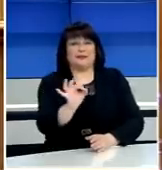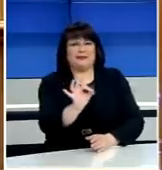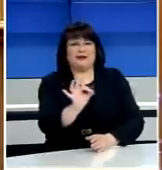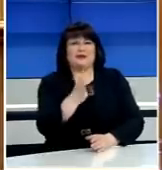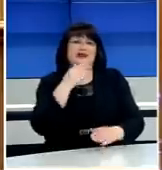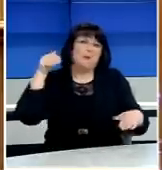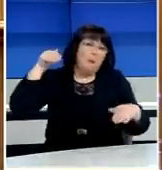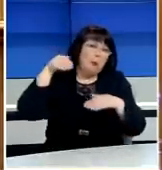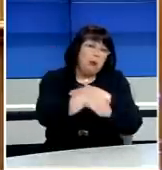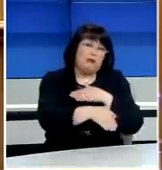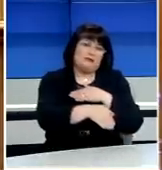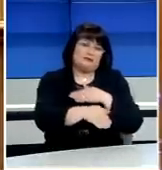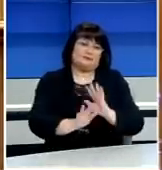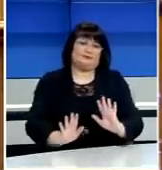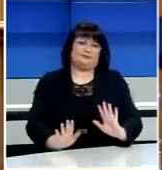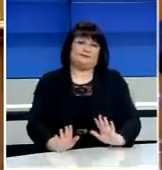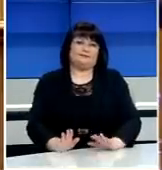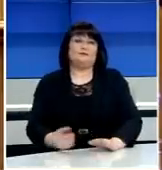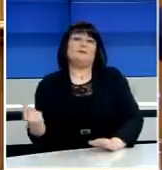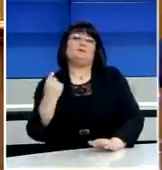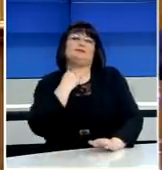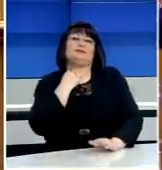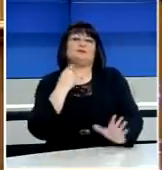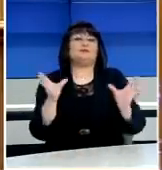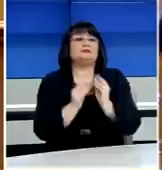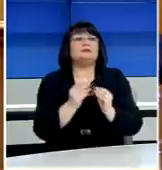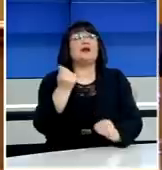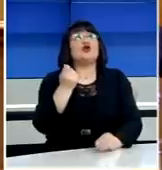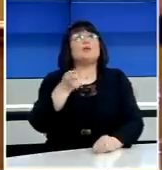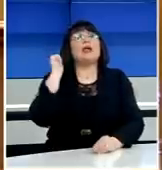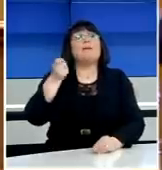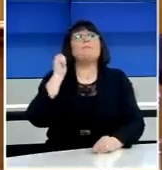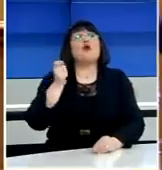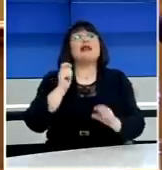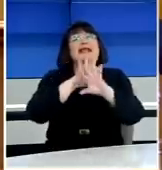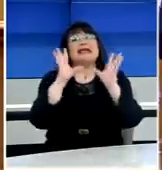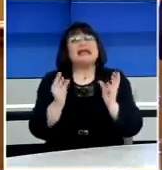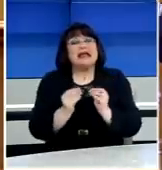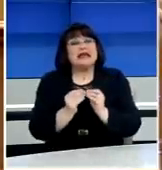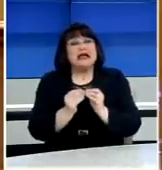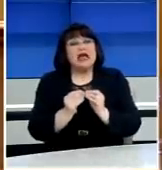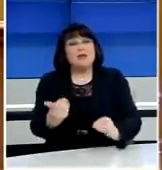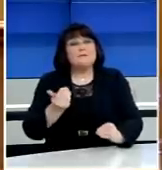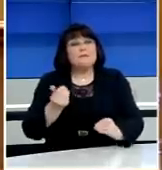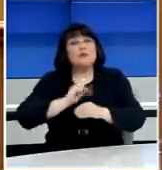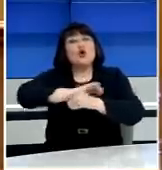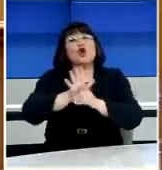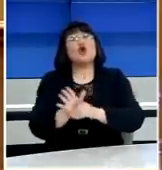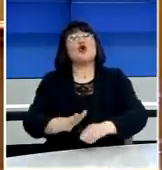σε ξέρα. Η αποτυχία σας στην οικονομία που είναι καθολική προηγείται του